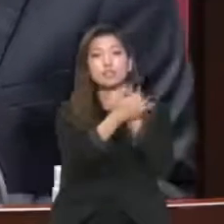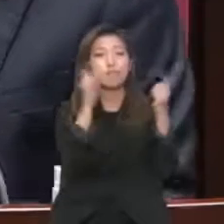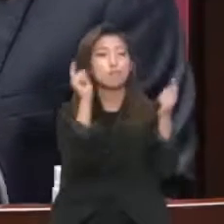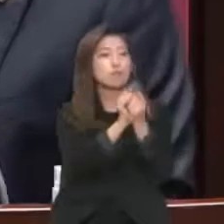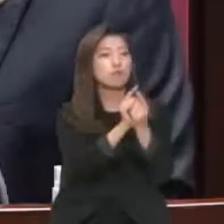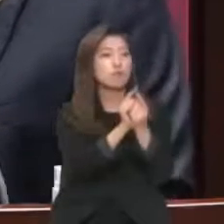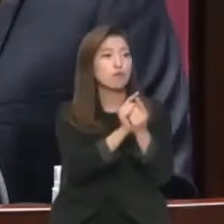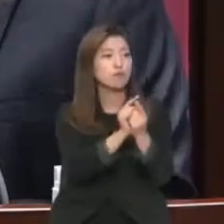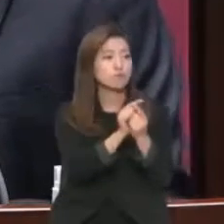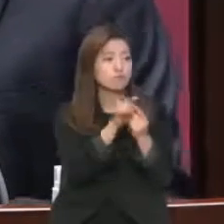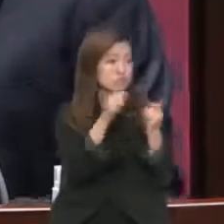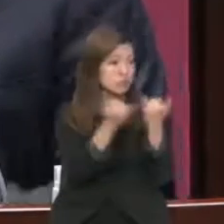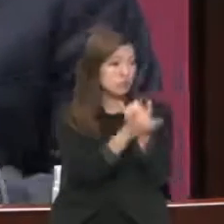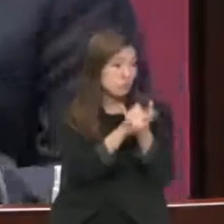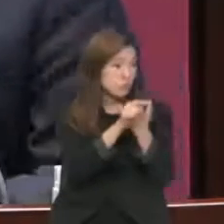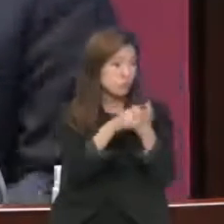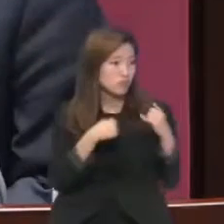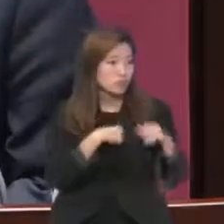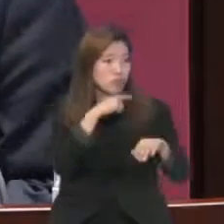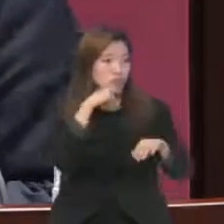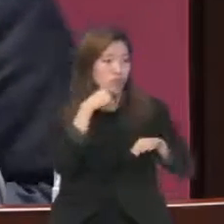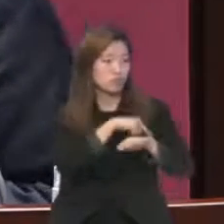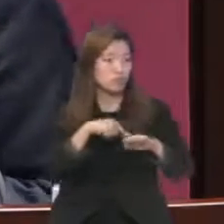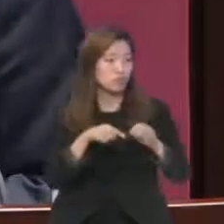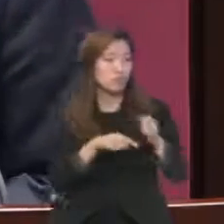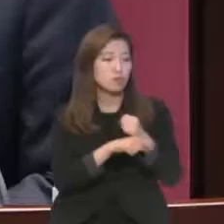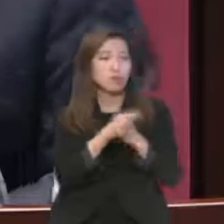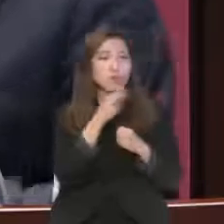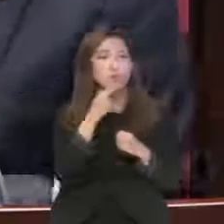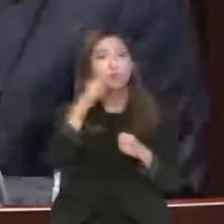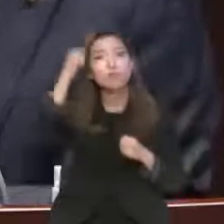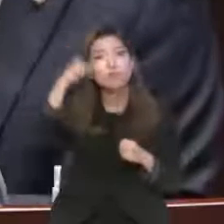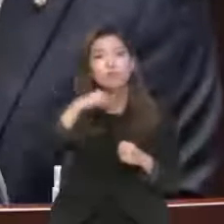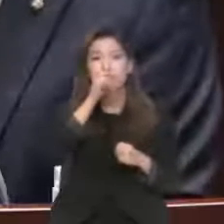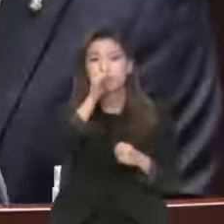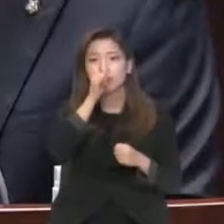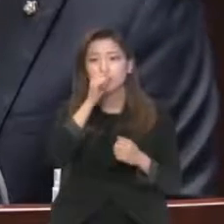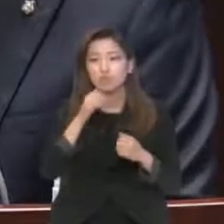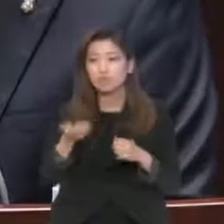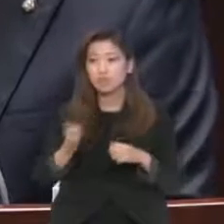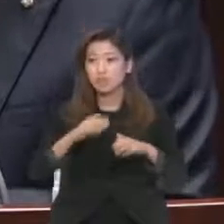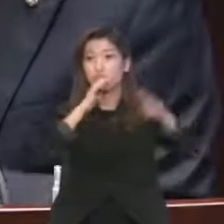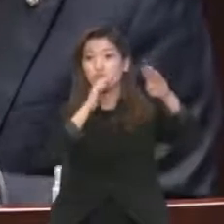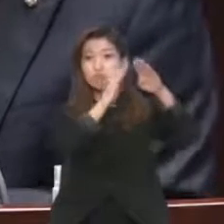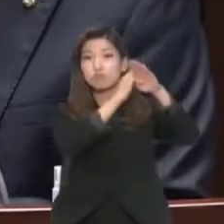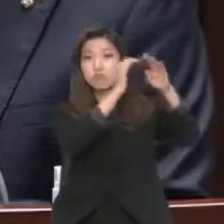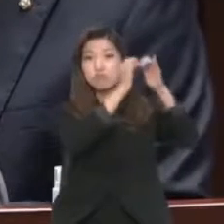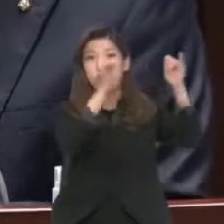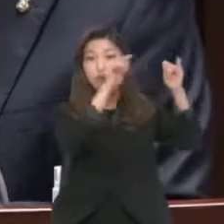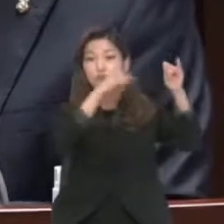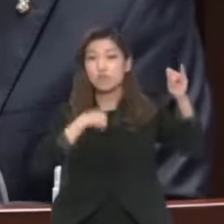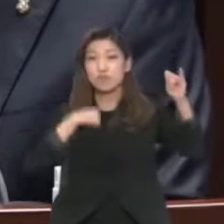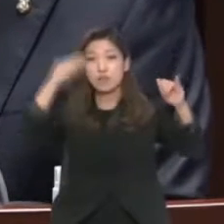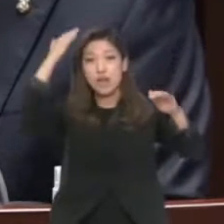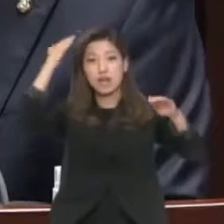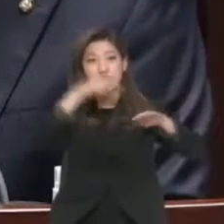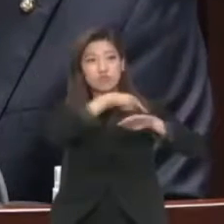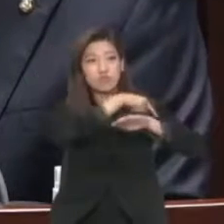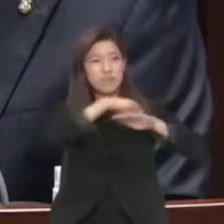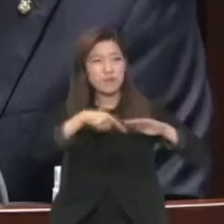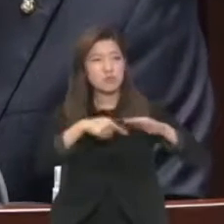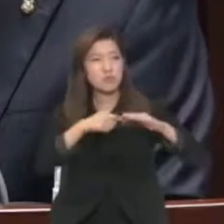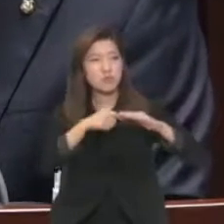분들에게 민족이기 때문에 통일을 해야 된다라고 주장하는 건 굉장히 공허하고 이게 뭔 얘기지라는 반응을 불러일으킨다고